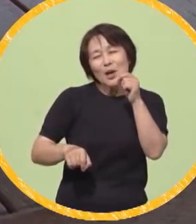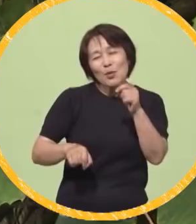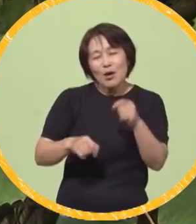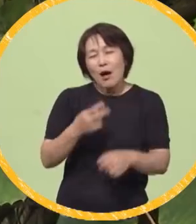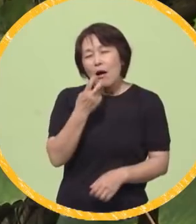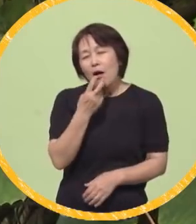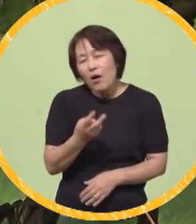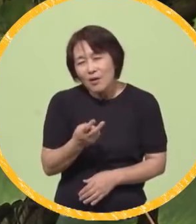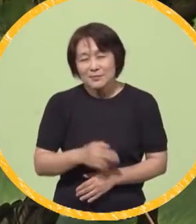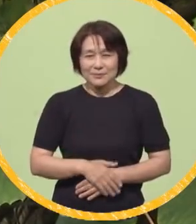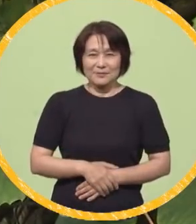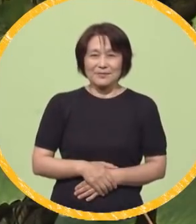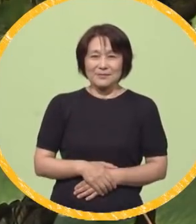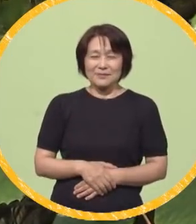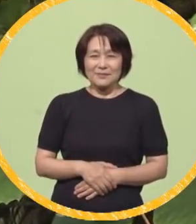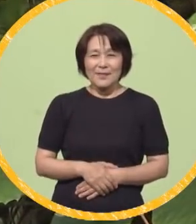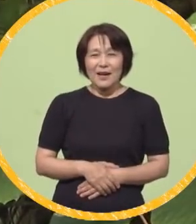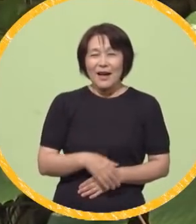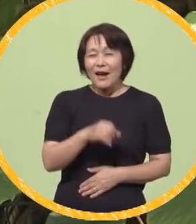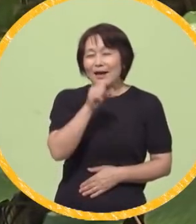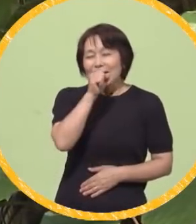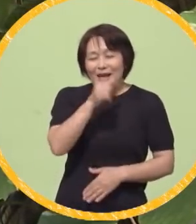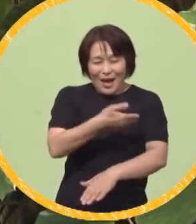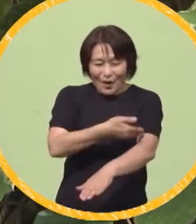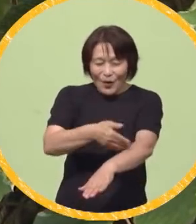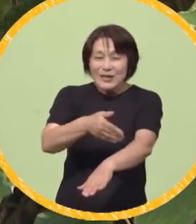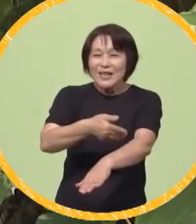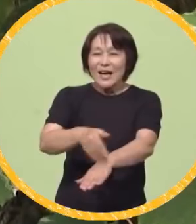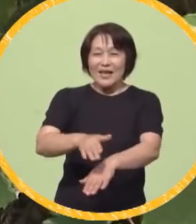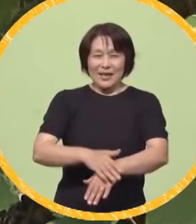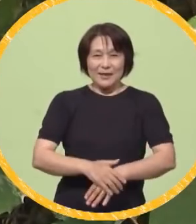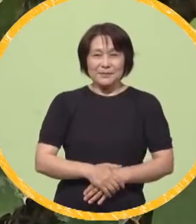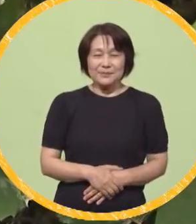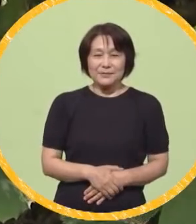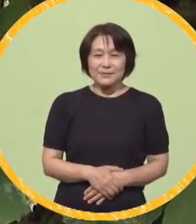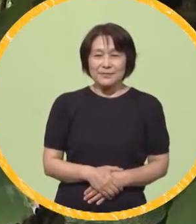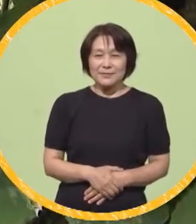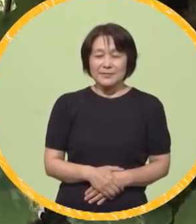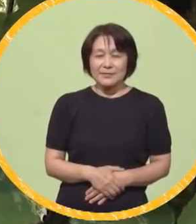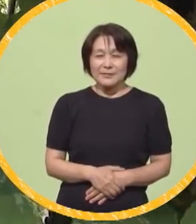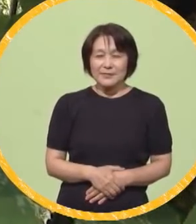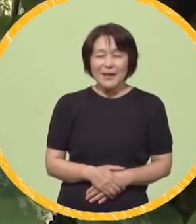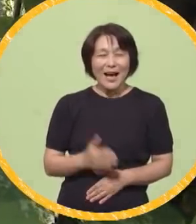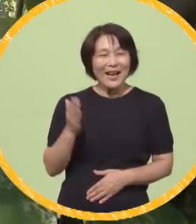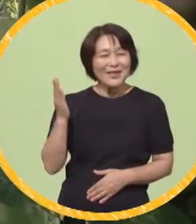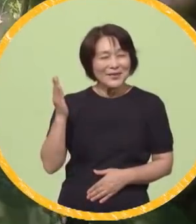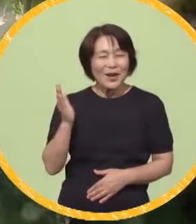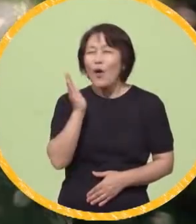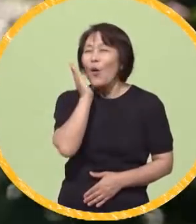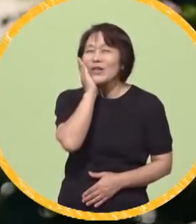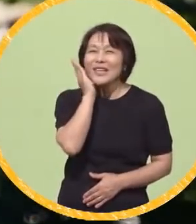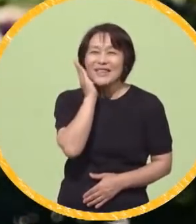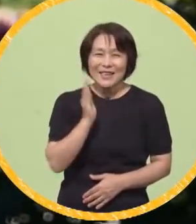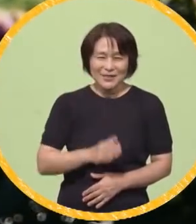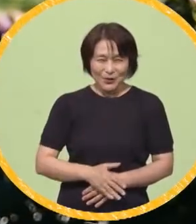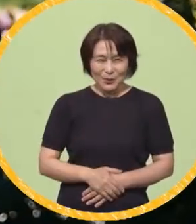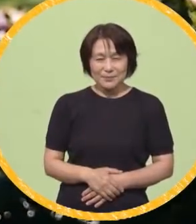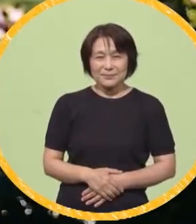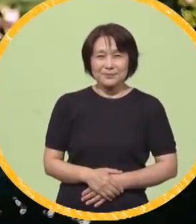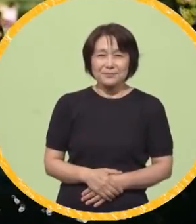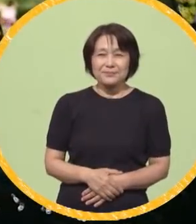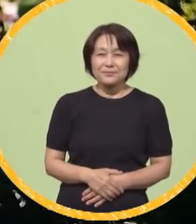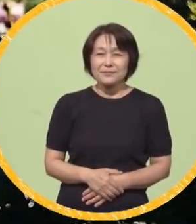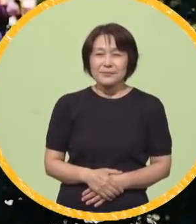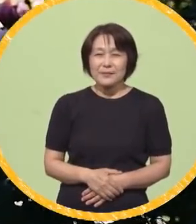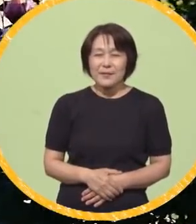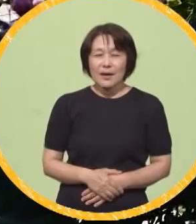息。 いいな。お おしゃれ。 いいね。フルーツティー飲みたいな。 めちゃくちゃ美味しかったですよ